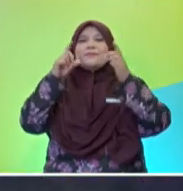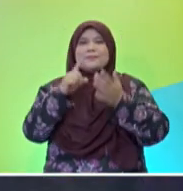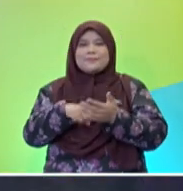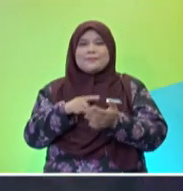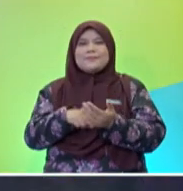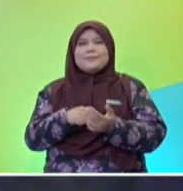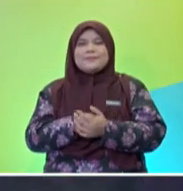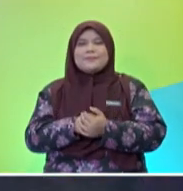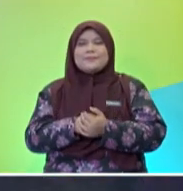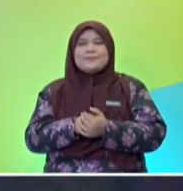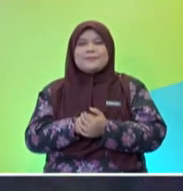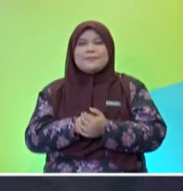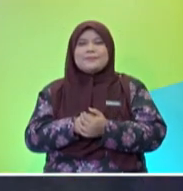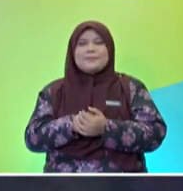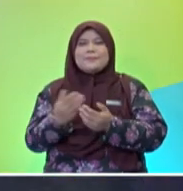pagi-pagi